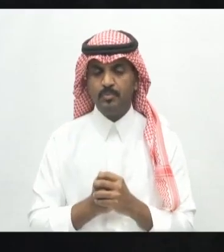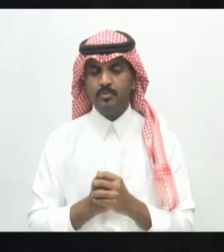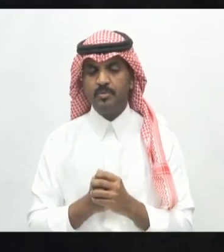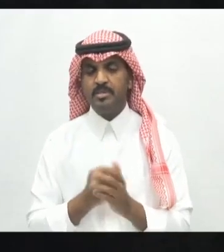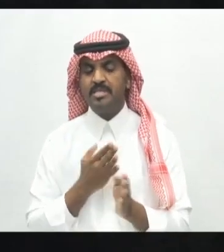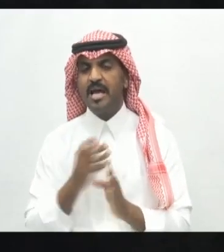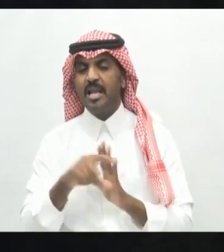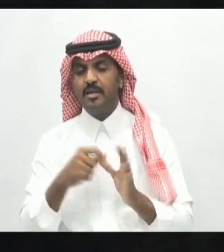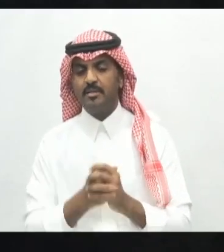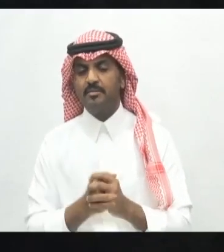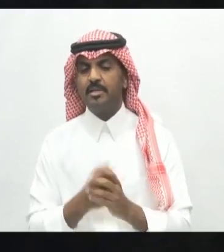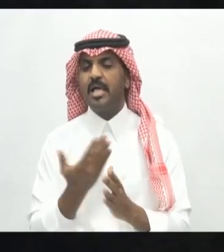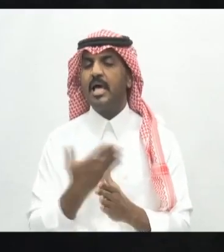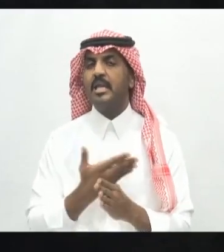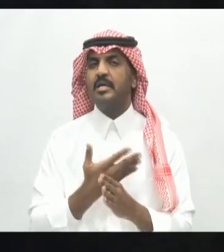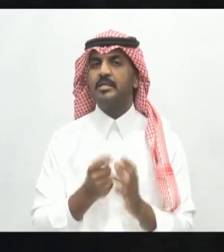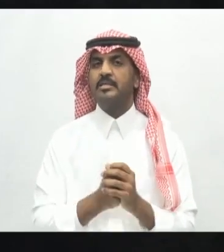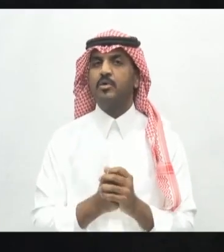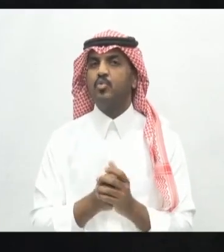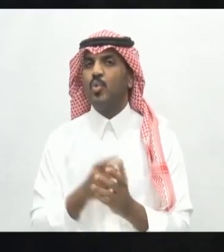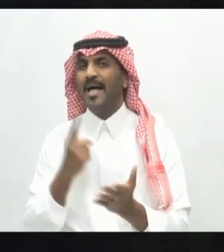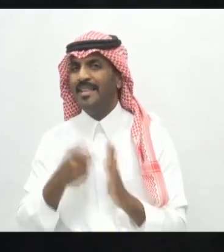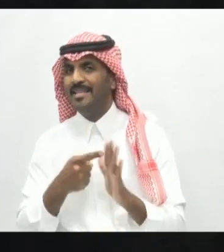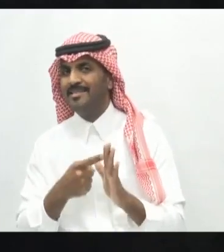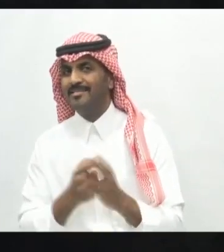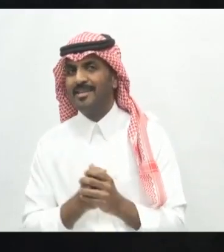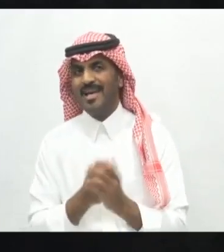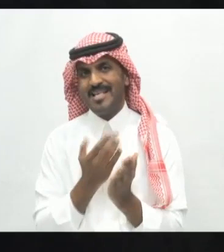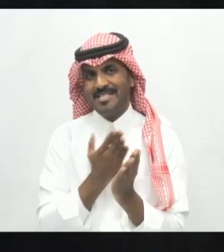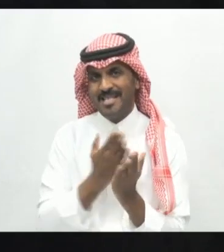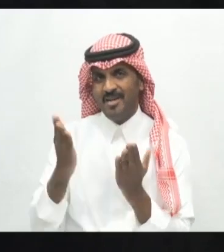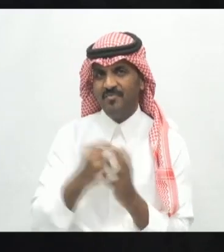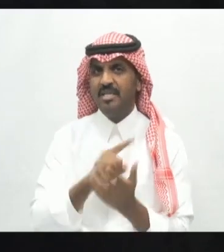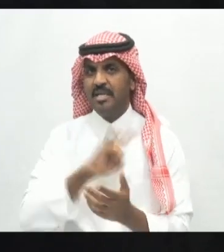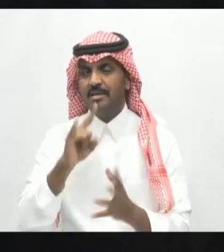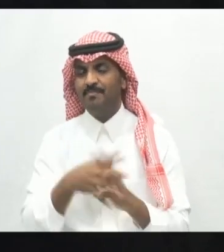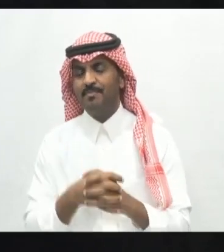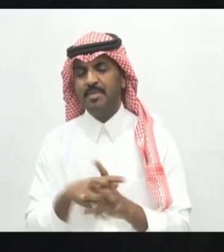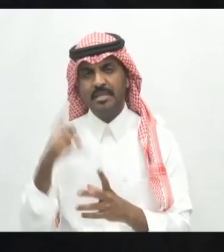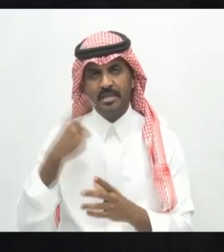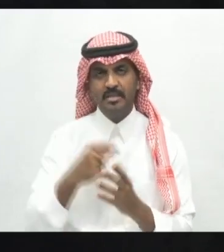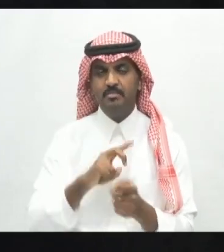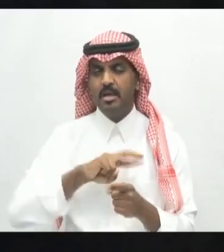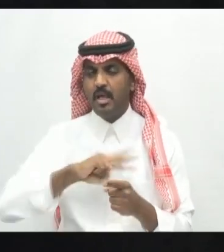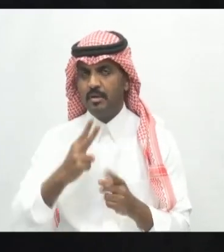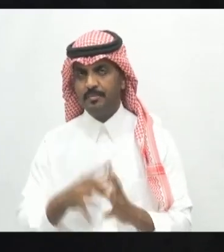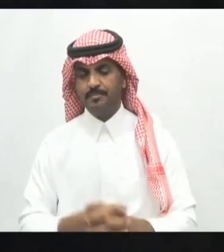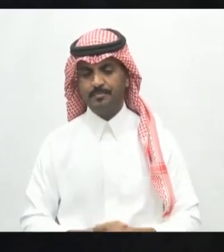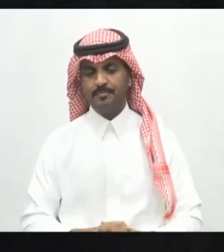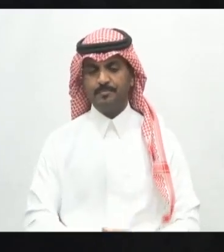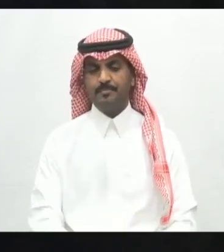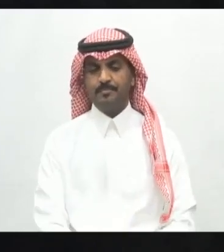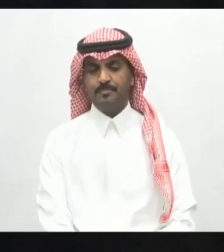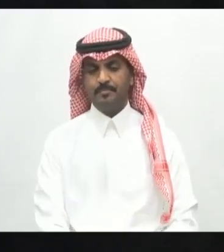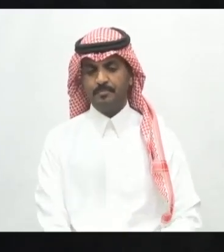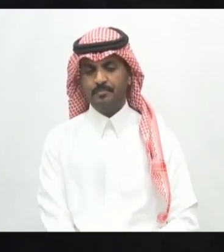سياق الايات لان السياق هو الذي يحدد الصارف للنهي من التحريم الى الى غيره ناتي هنا